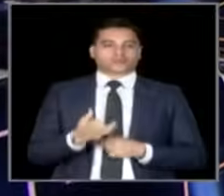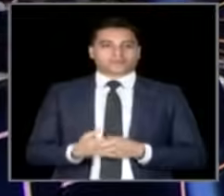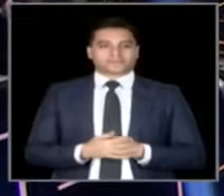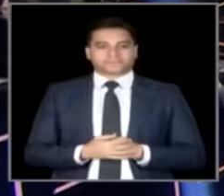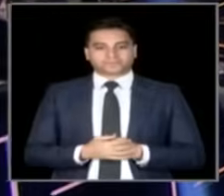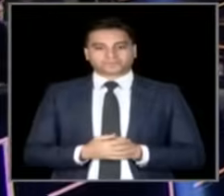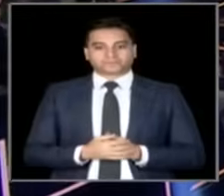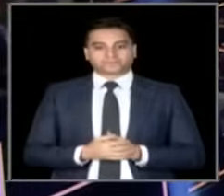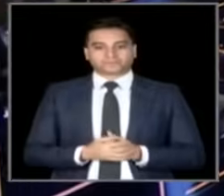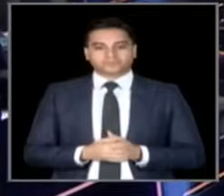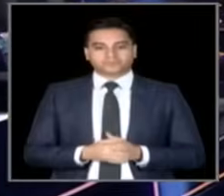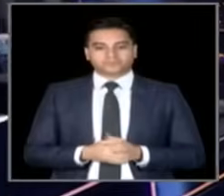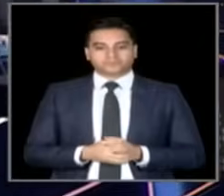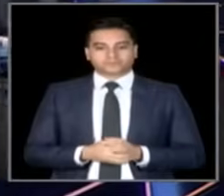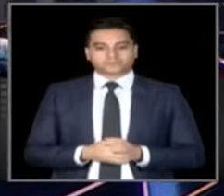هو